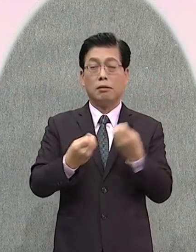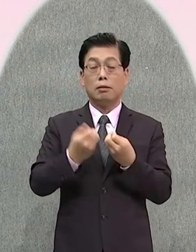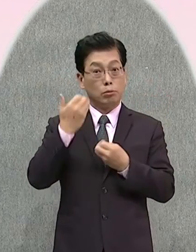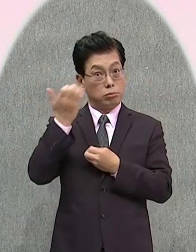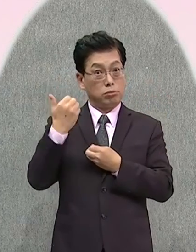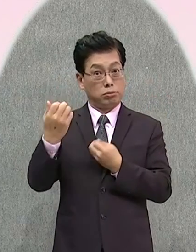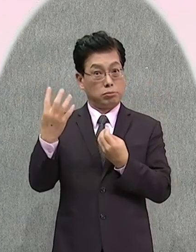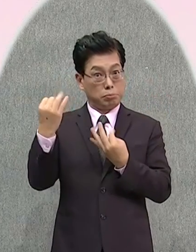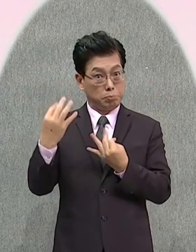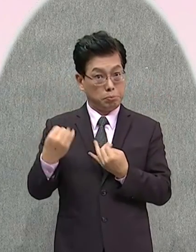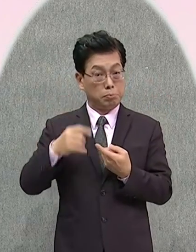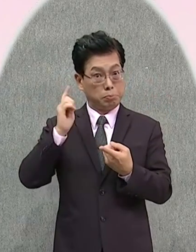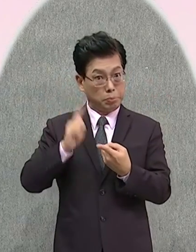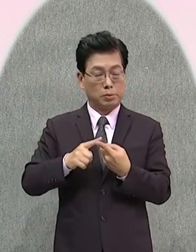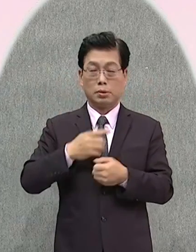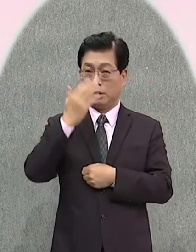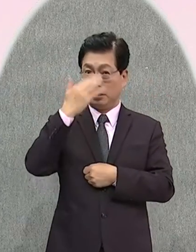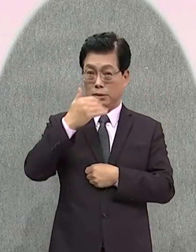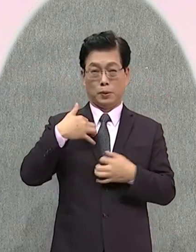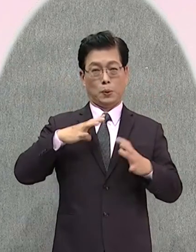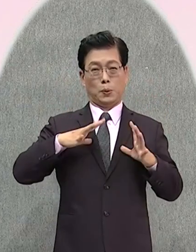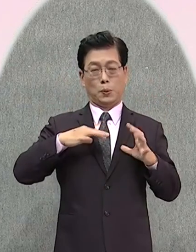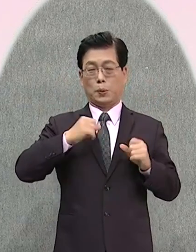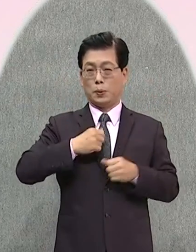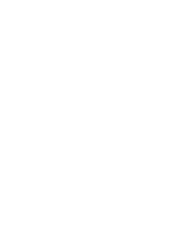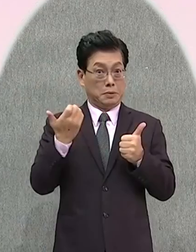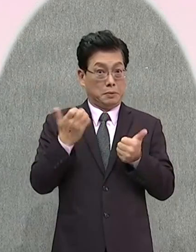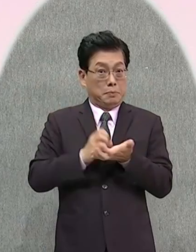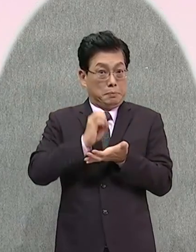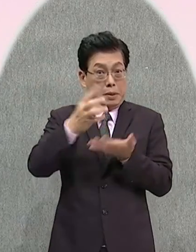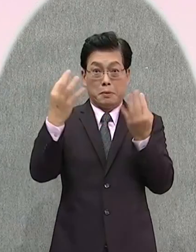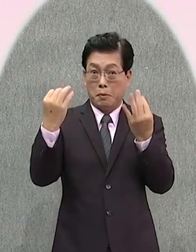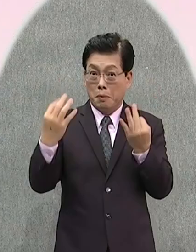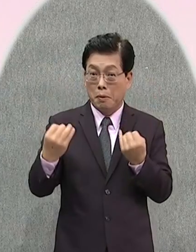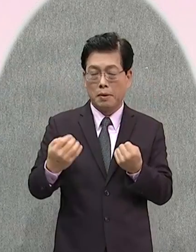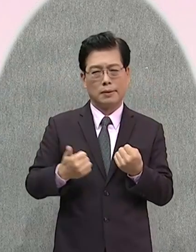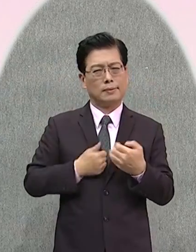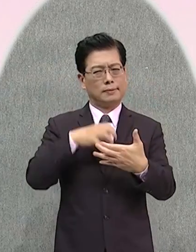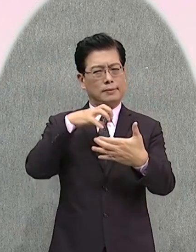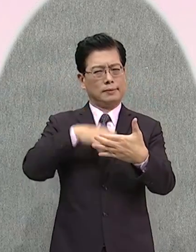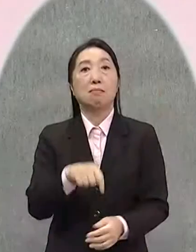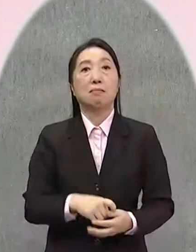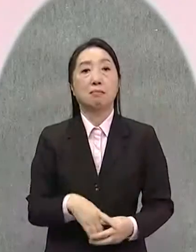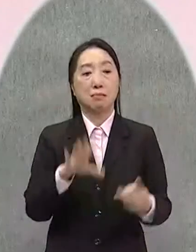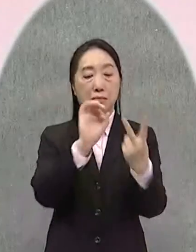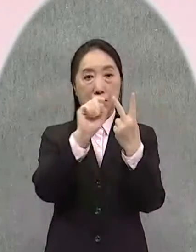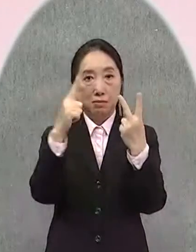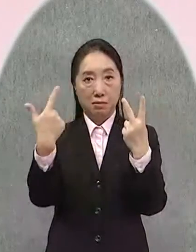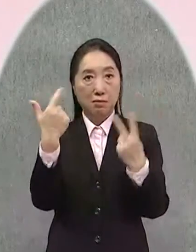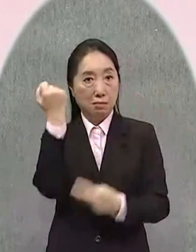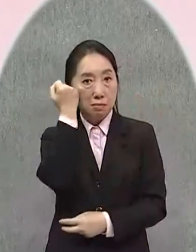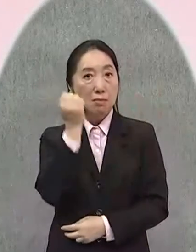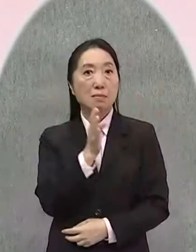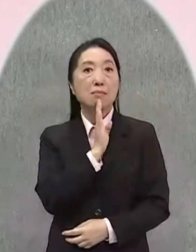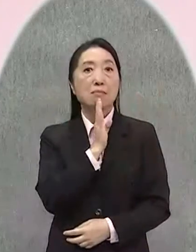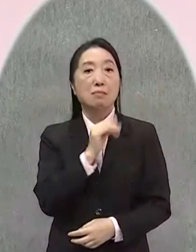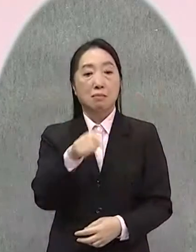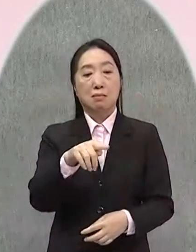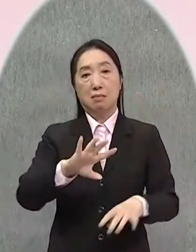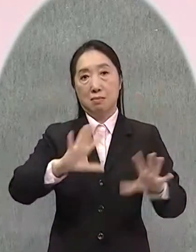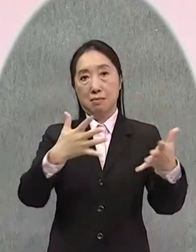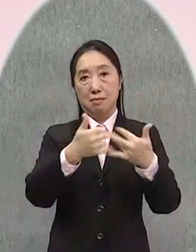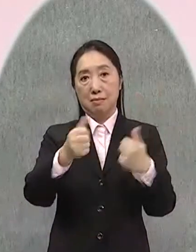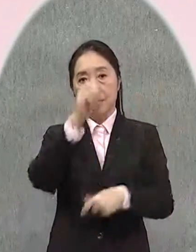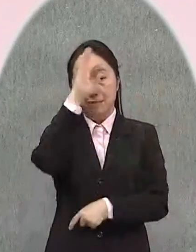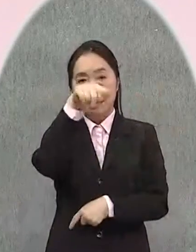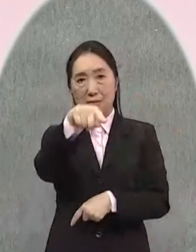的数字，是甜、爽、笑、乐，充满了太多不真实。 苦，那确实是因为国民党执政